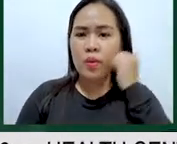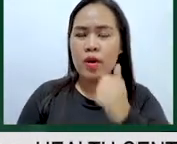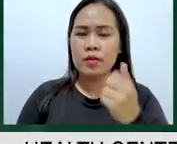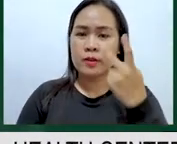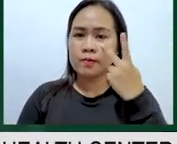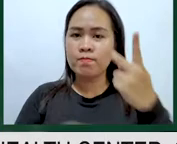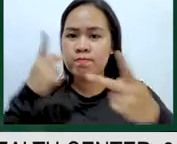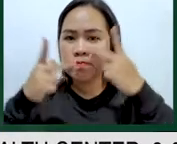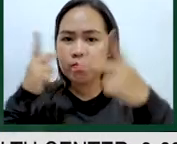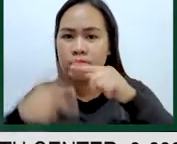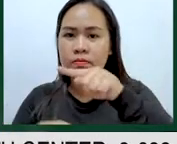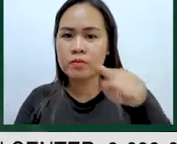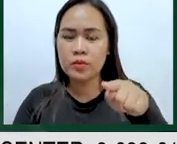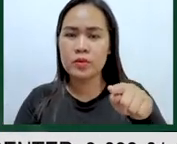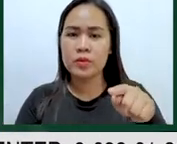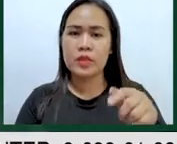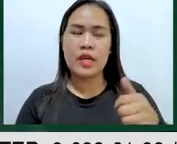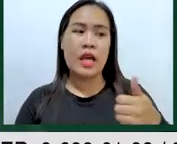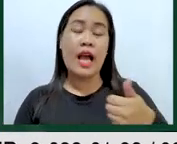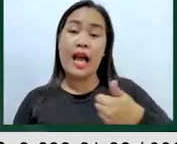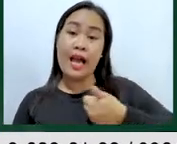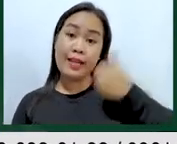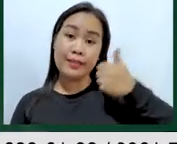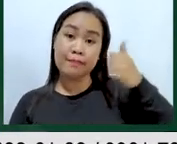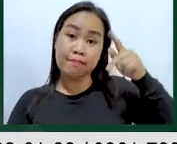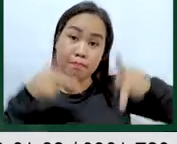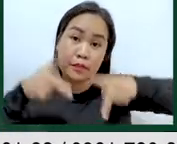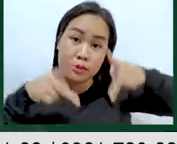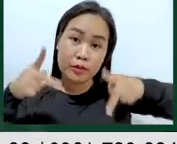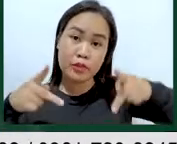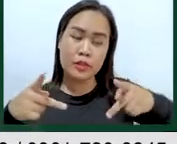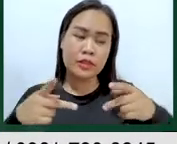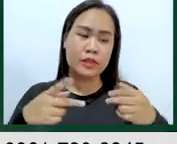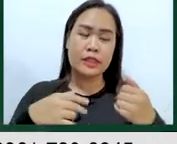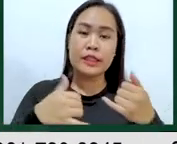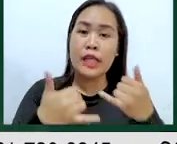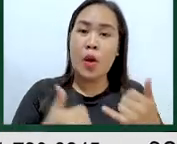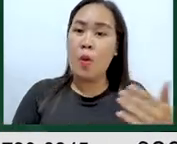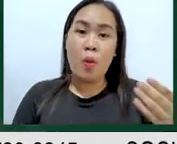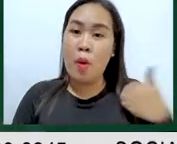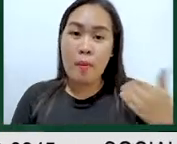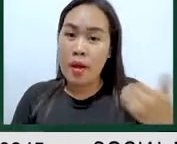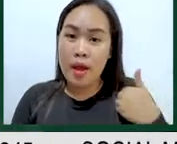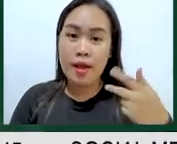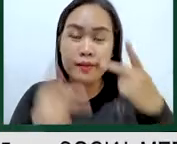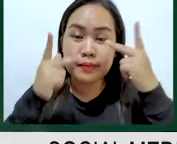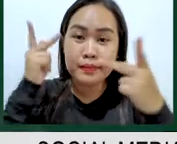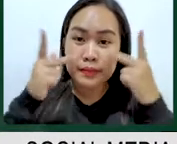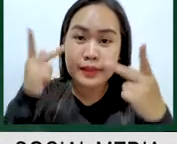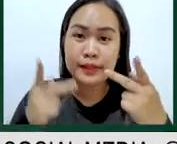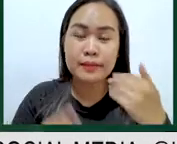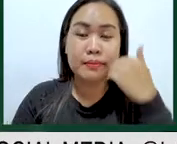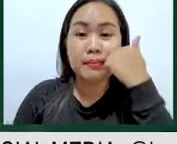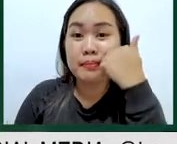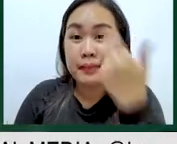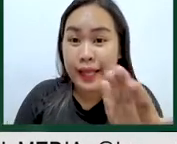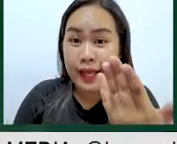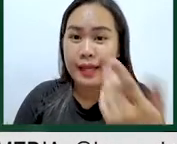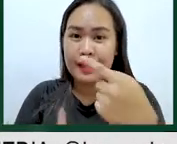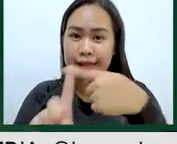di ba? Puntahan nyo na po at bisitahin ang inyong mga mahal sa buhay na nasa mga sementeryo,